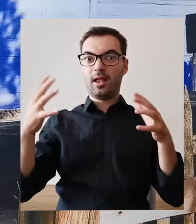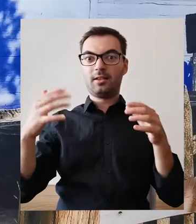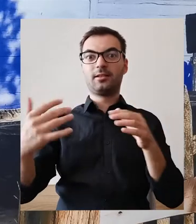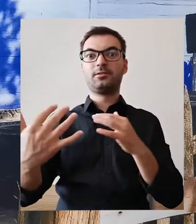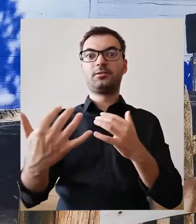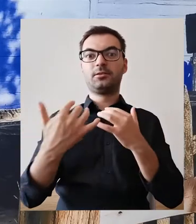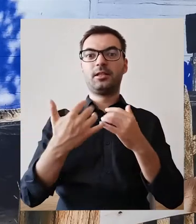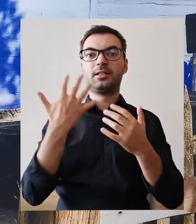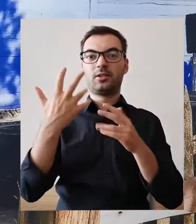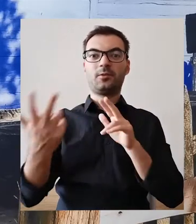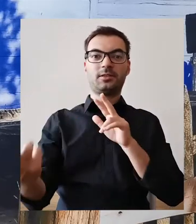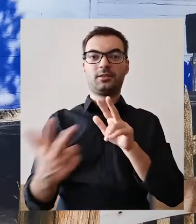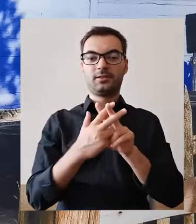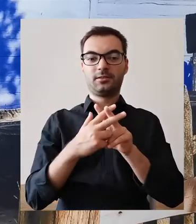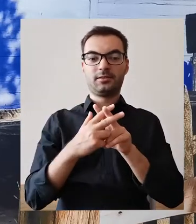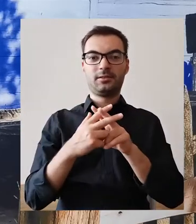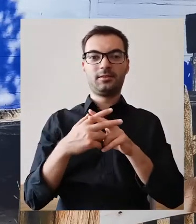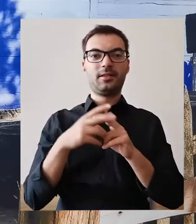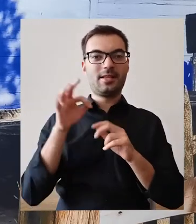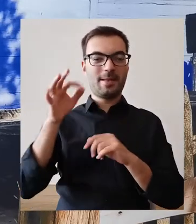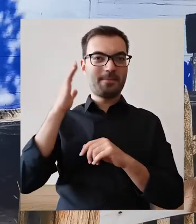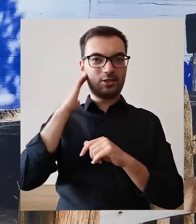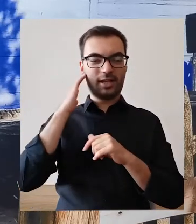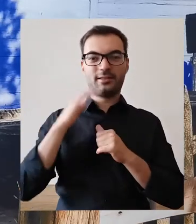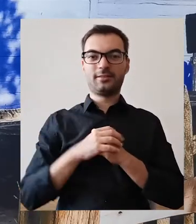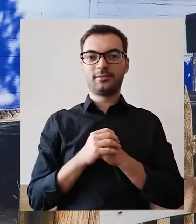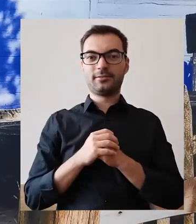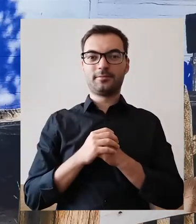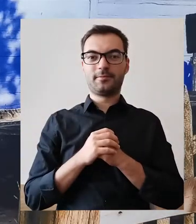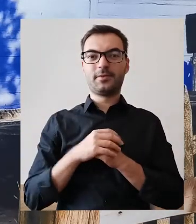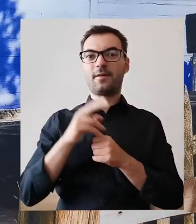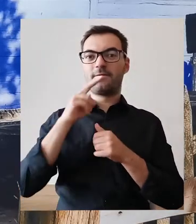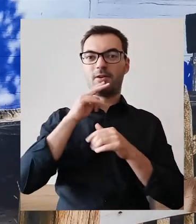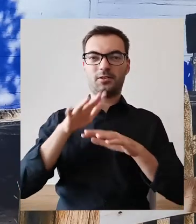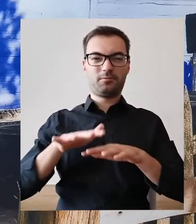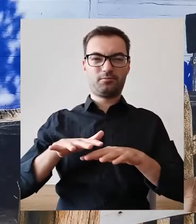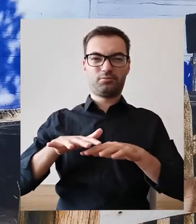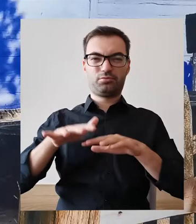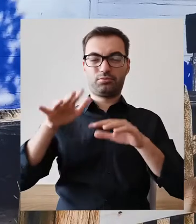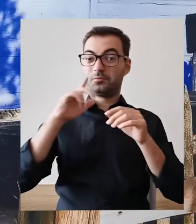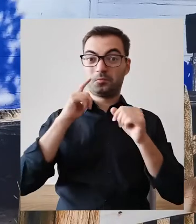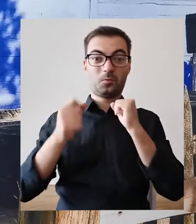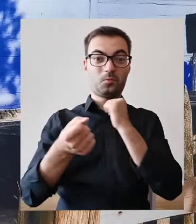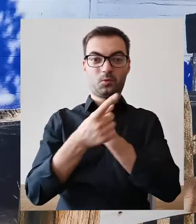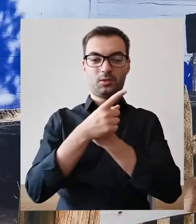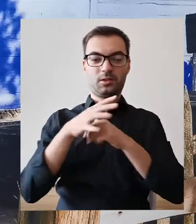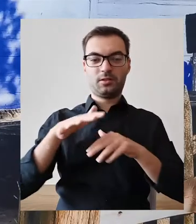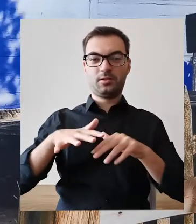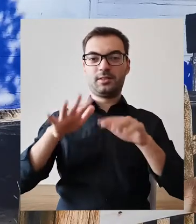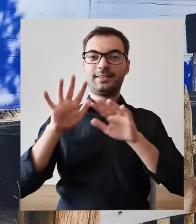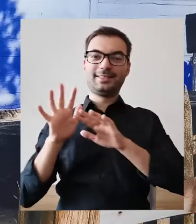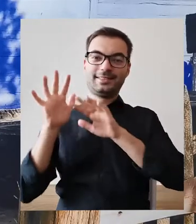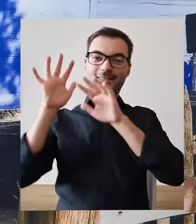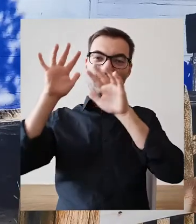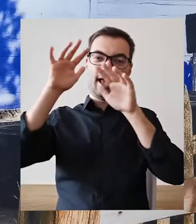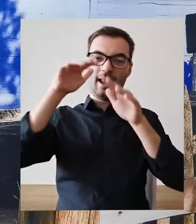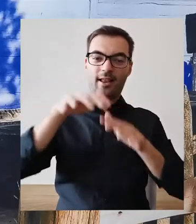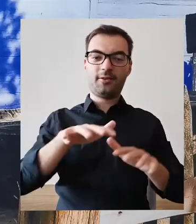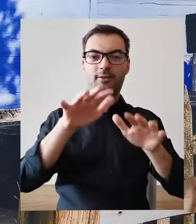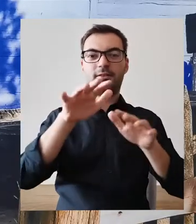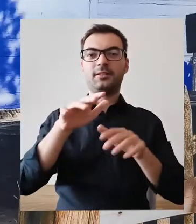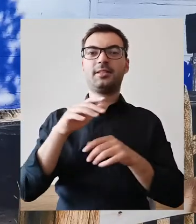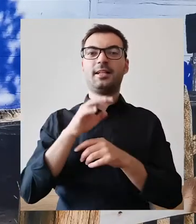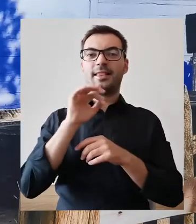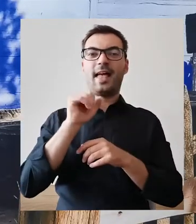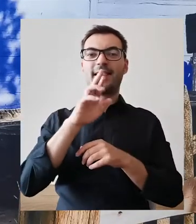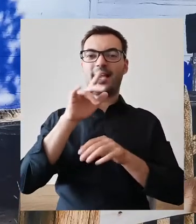na mieszkańców jej dorzecza uderzyć i wezwała pizza jak nigdy dotąd i zalała swoimi wadami tłumy